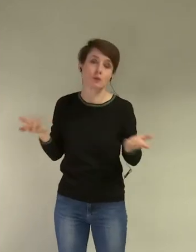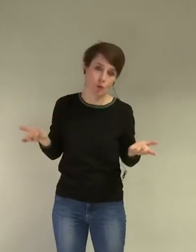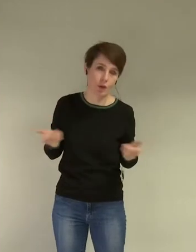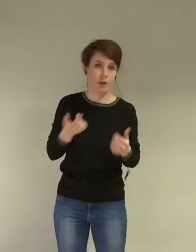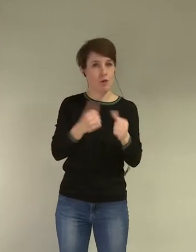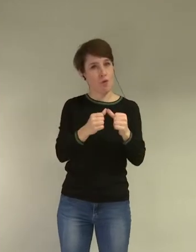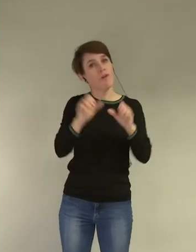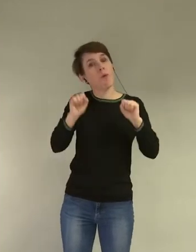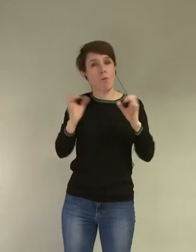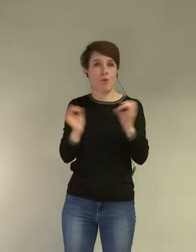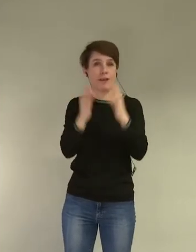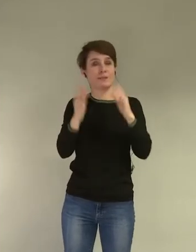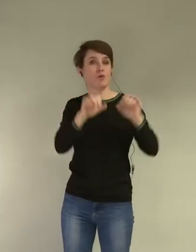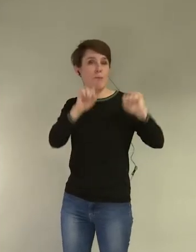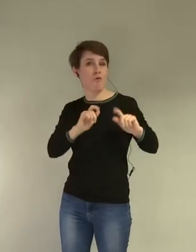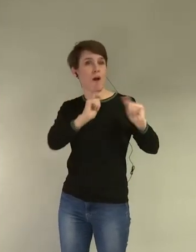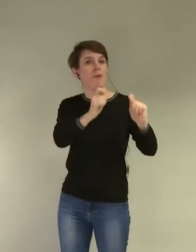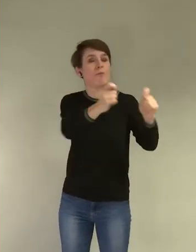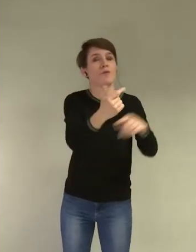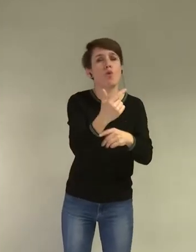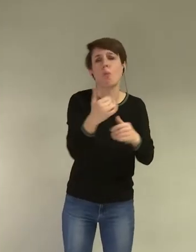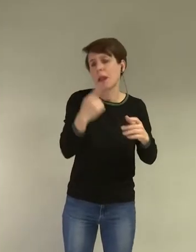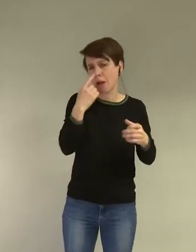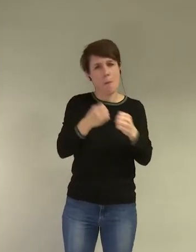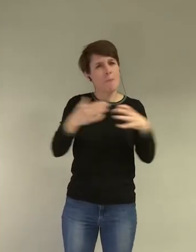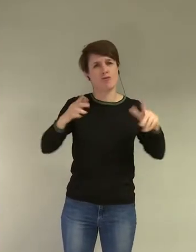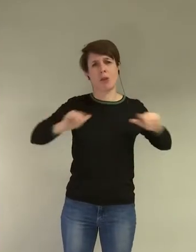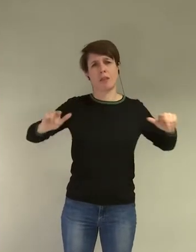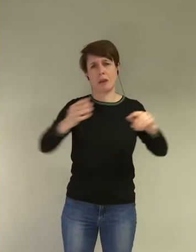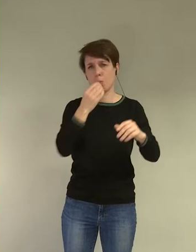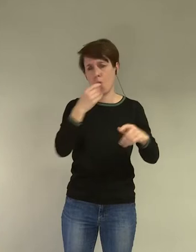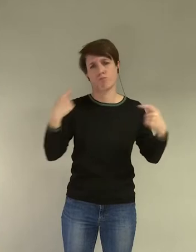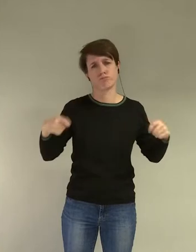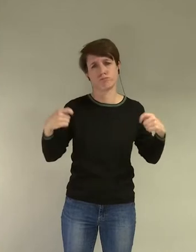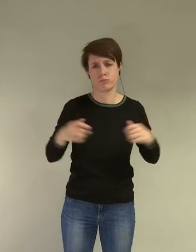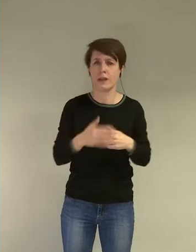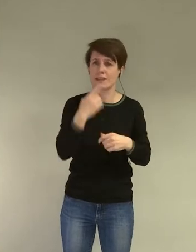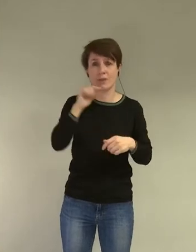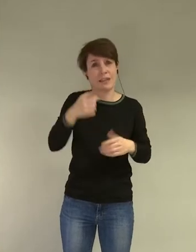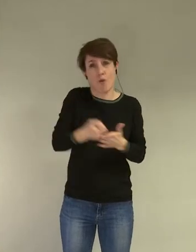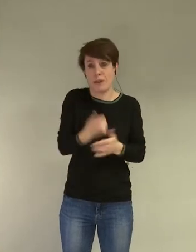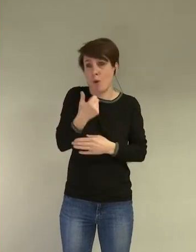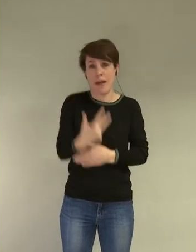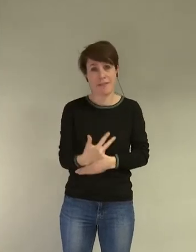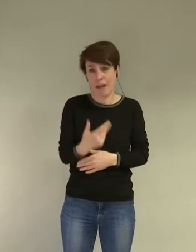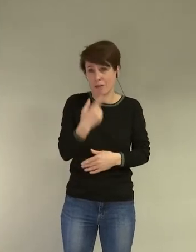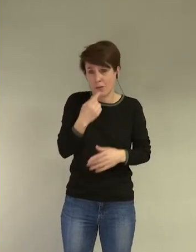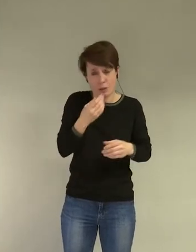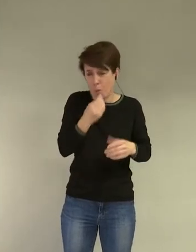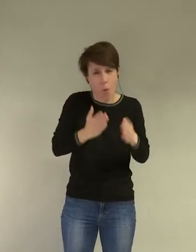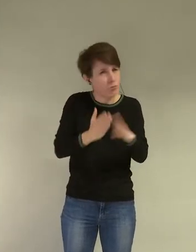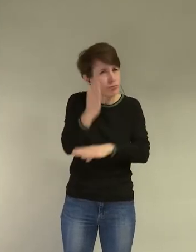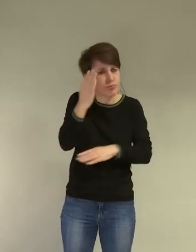procurations mais le quorum est largement atteint le quorum et qui est que d'un tiers mais il est largement atteint même largement atteint 2